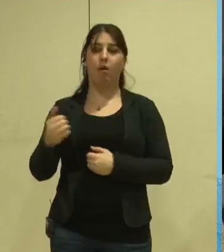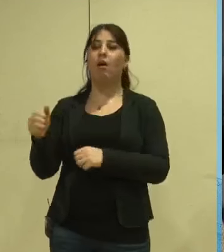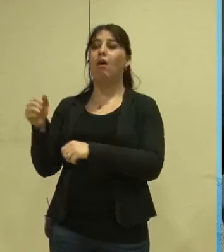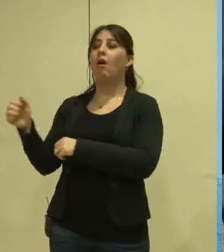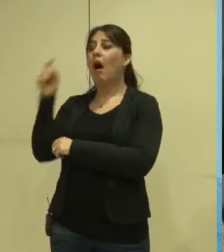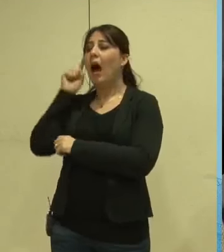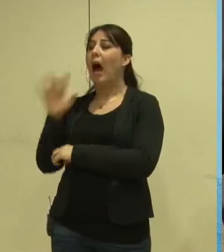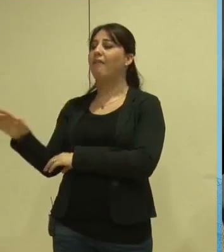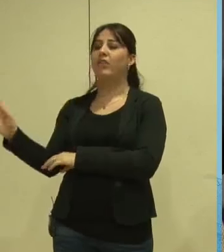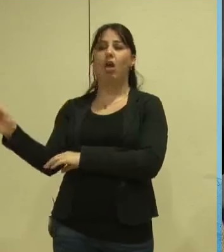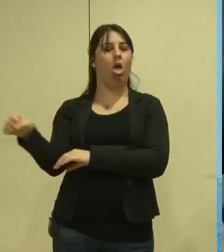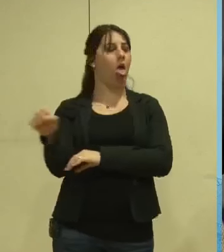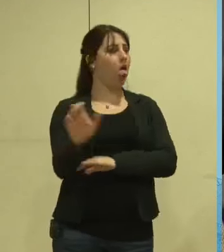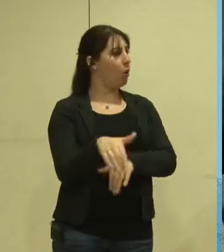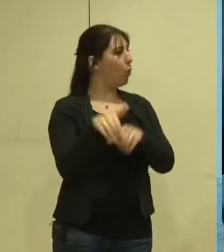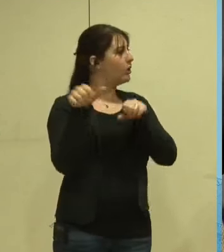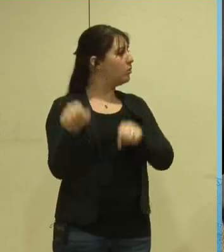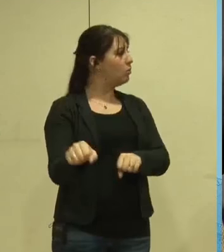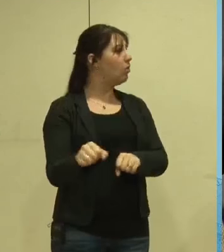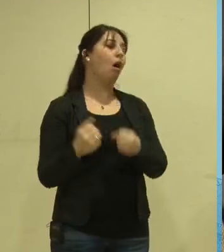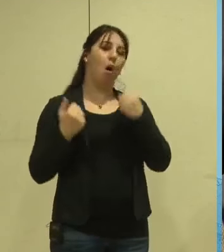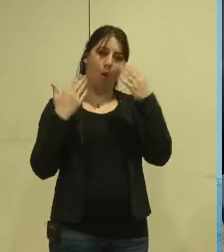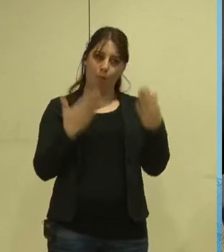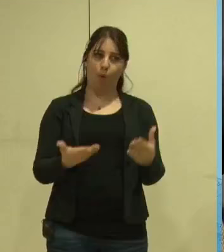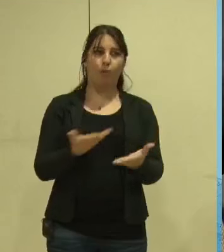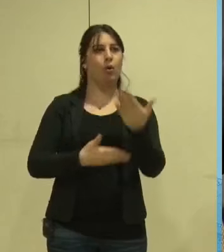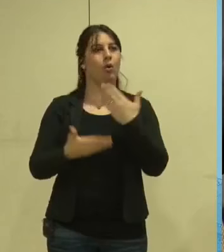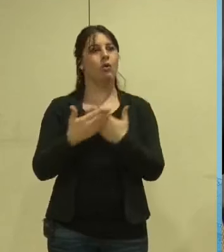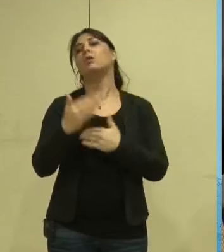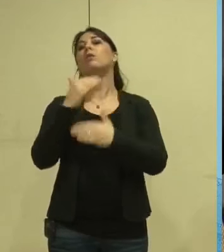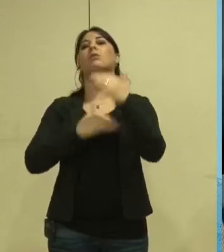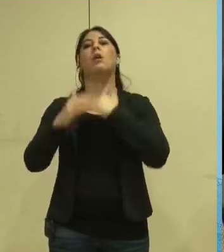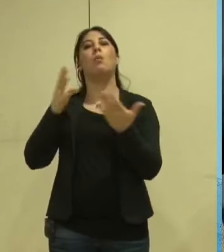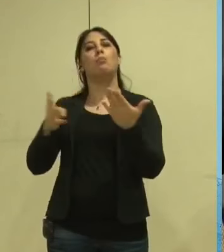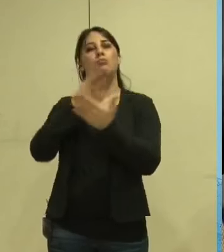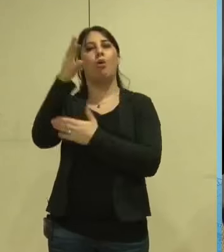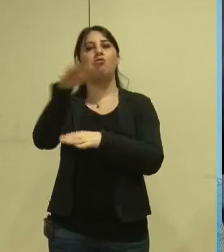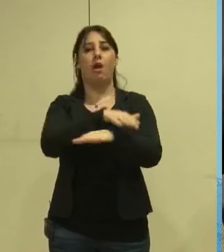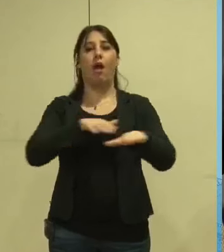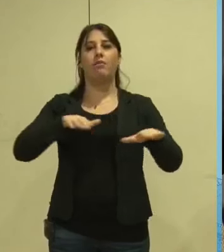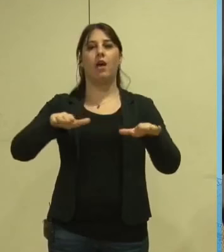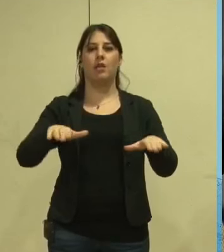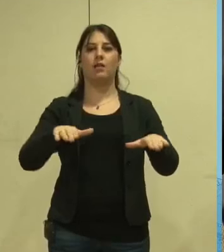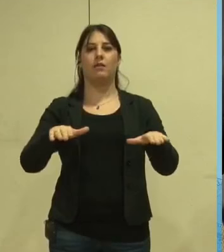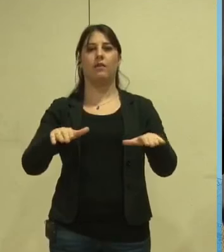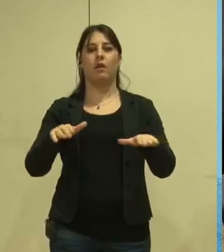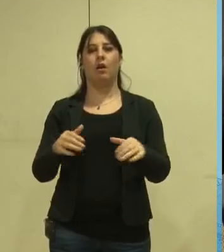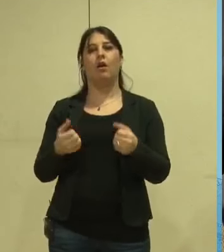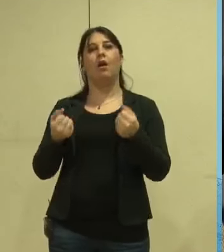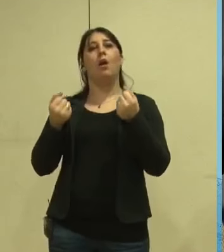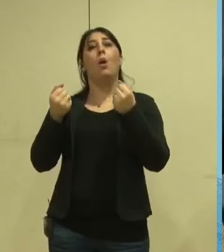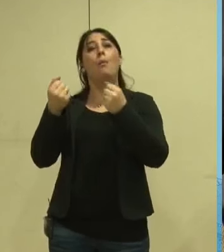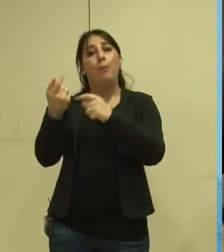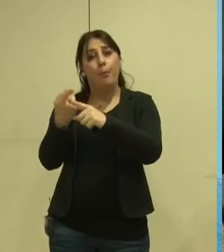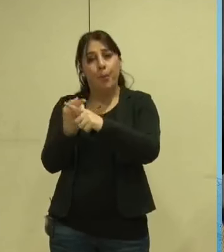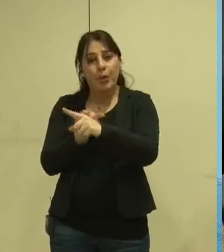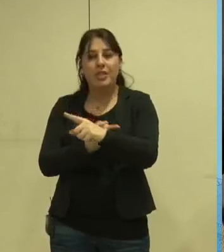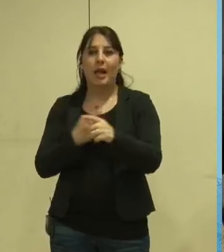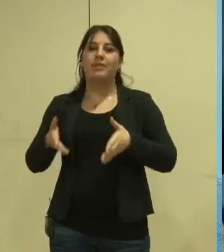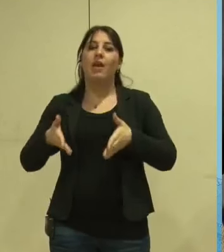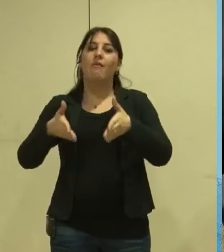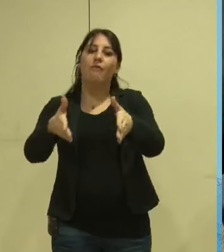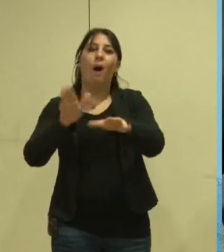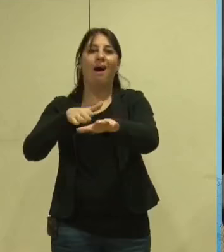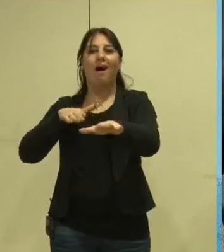nous proposons que soit programmé un projet alternatif favorisant une fermeture progressive des voies